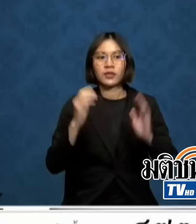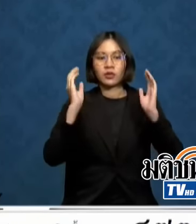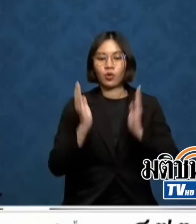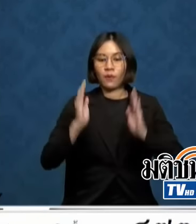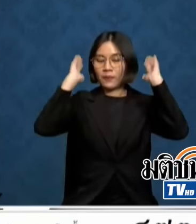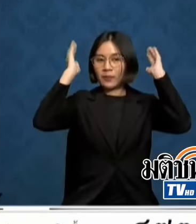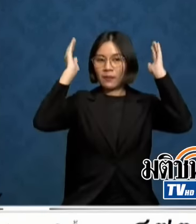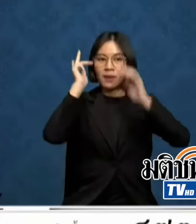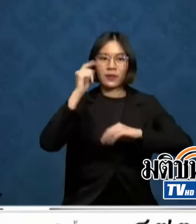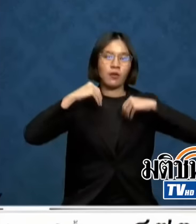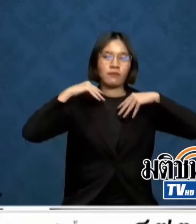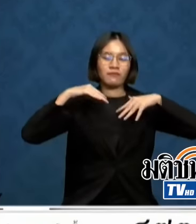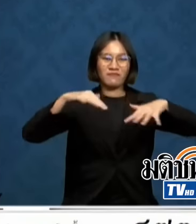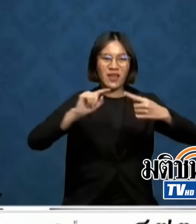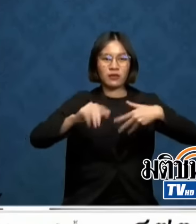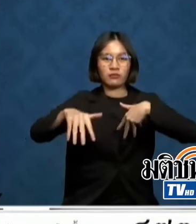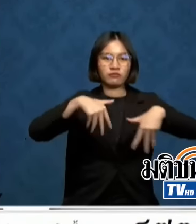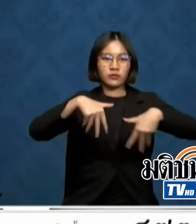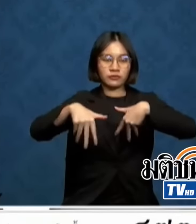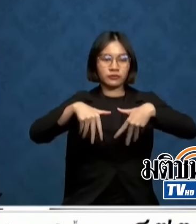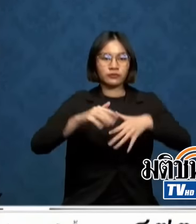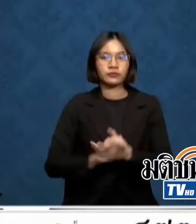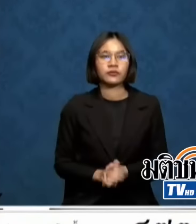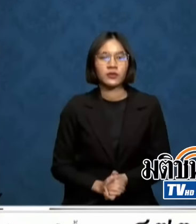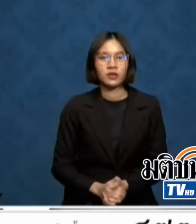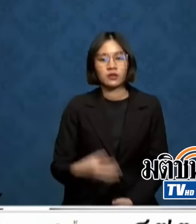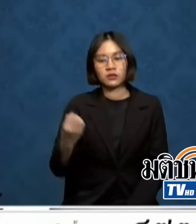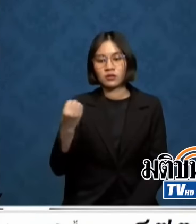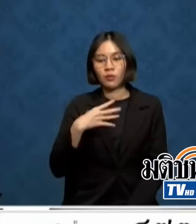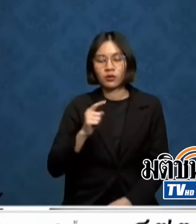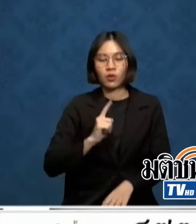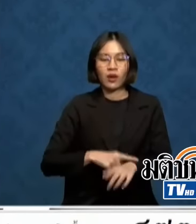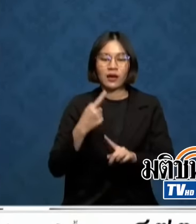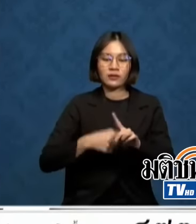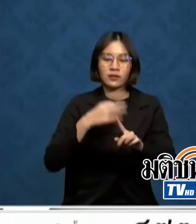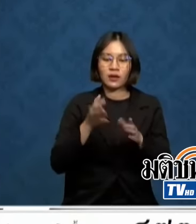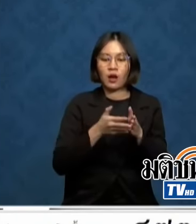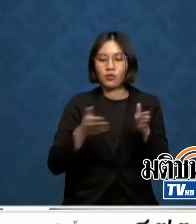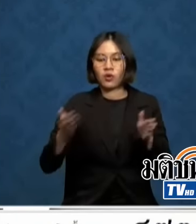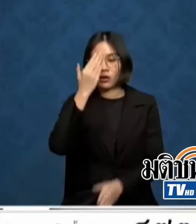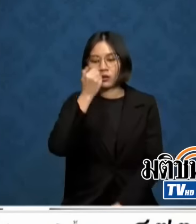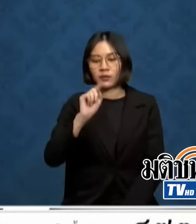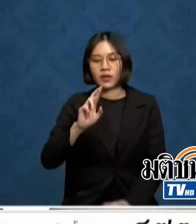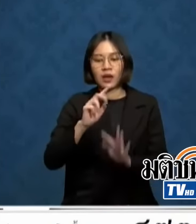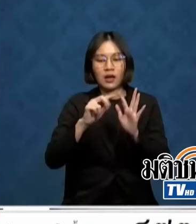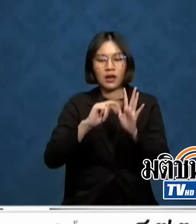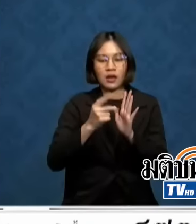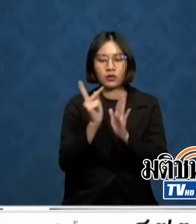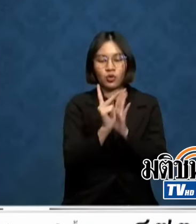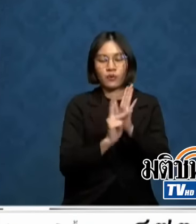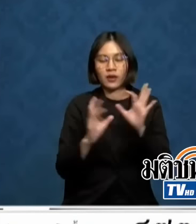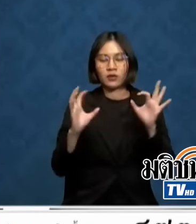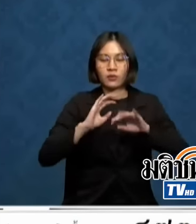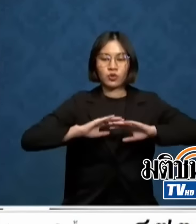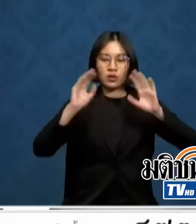รัฐบาลนั้นแถลงข่าวต่อพี่น้องสื่อมวลชนหรือถ้าท่านจะอ้างว่าต้องใช้เวลาไปกว่า 9เดือนครับเพื่อให้ร่างกฎหมายเกี่ยวกับการยกเลิกคำสั่ง